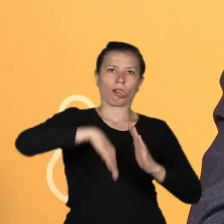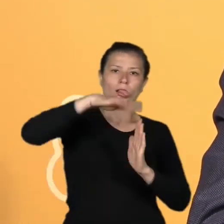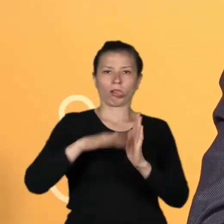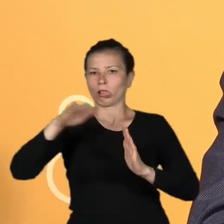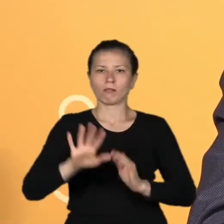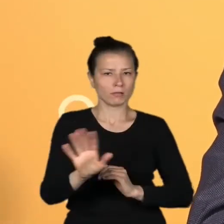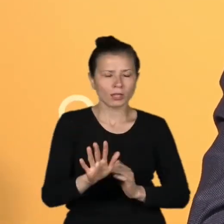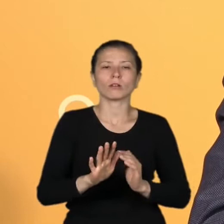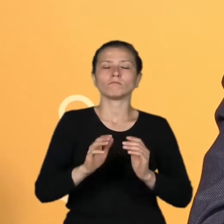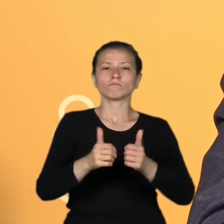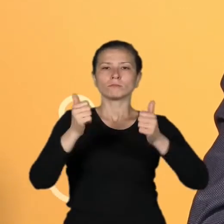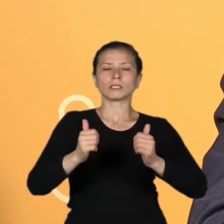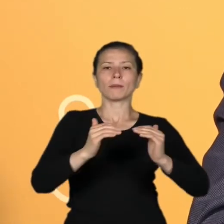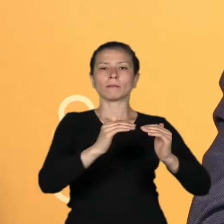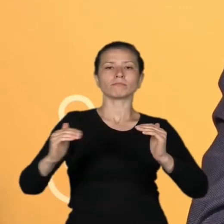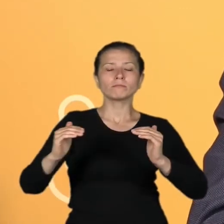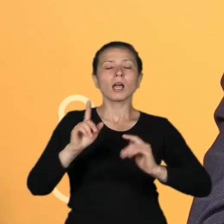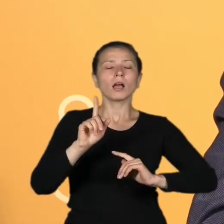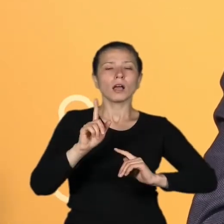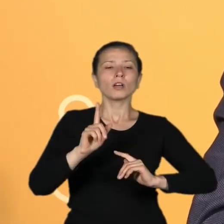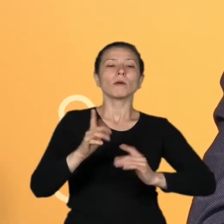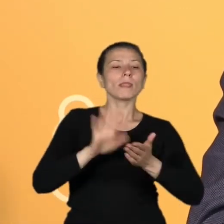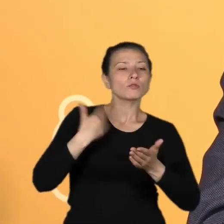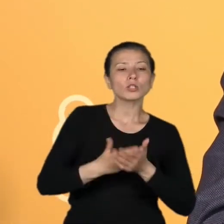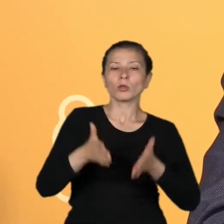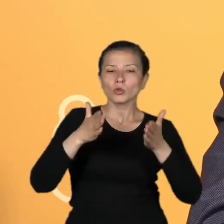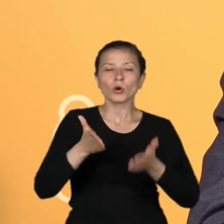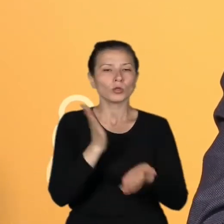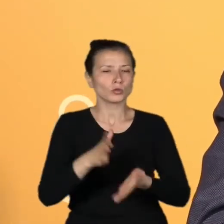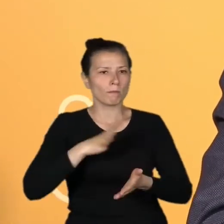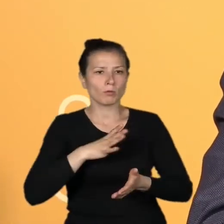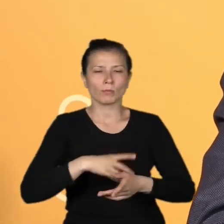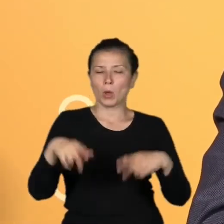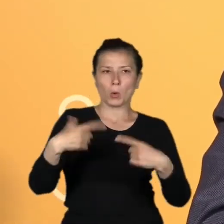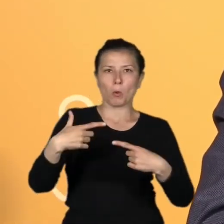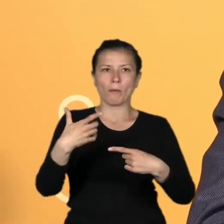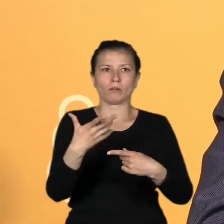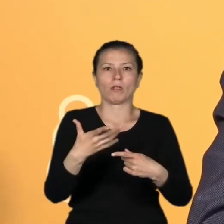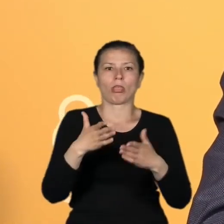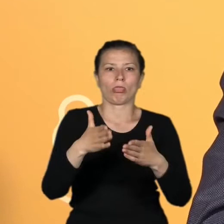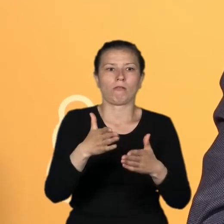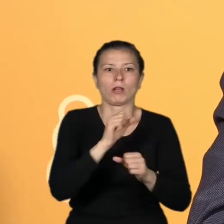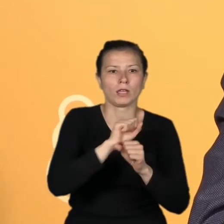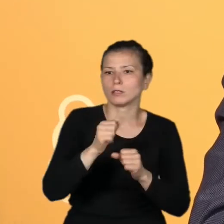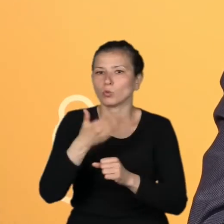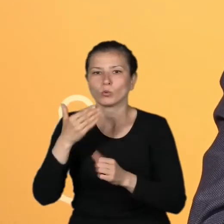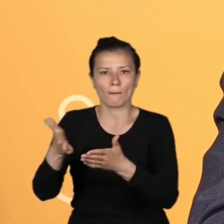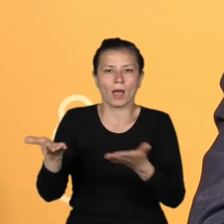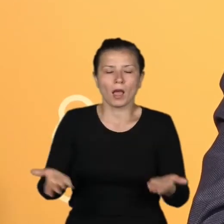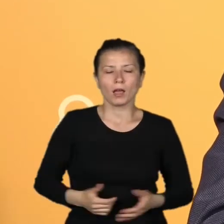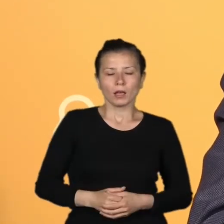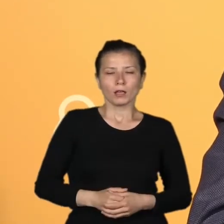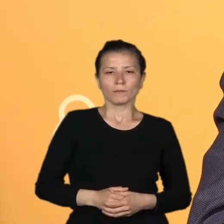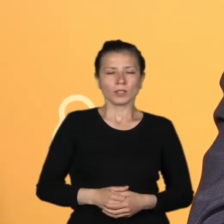tym obszarze były drogi, one się nie zatykały, żeby to było wszystko zaplanowane dobrze i tutaj chyba warto w